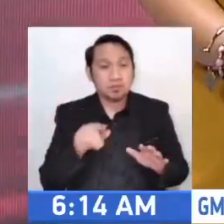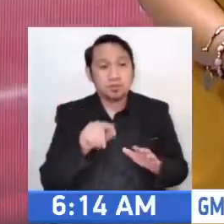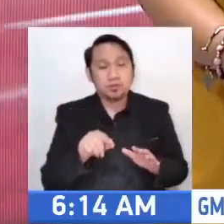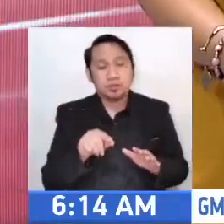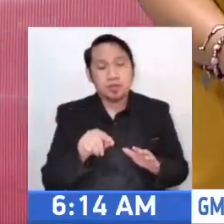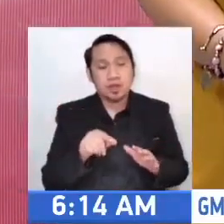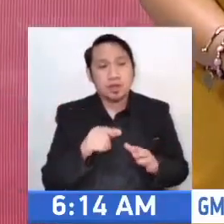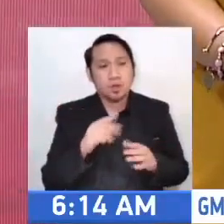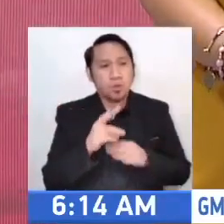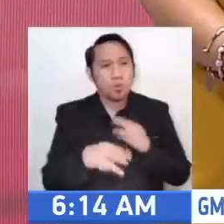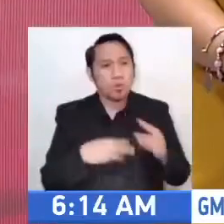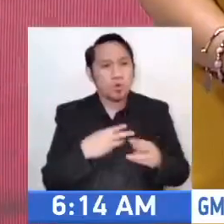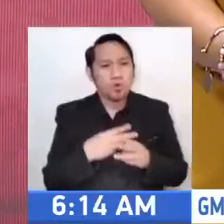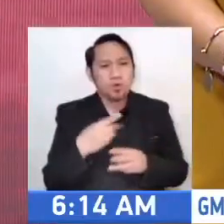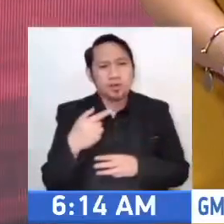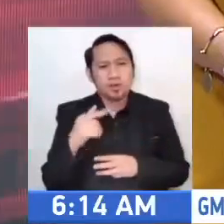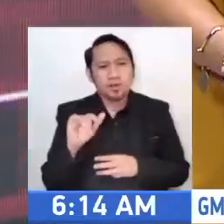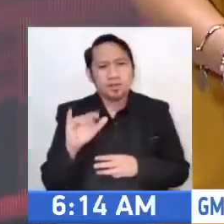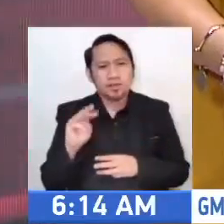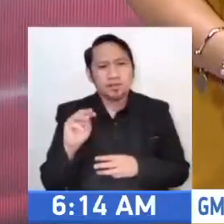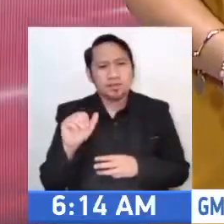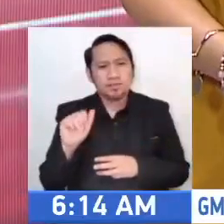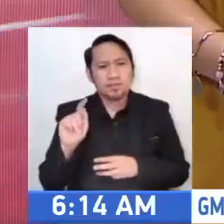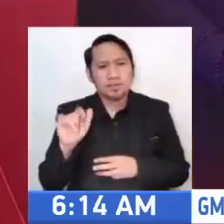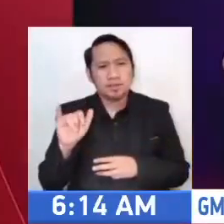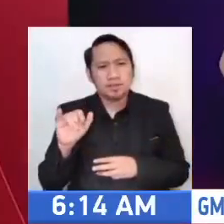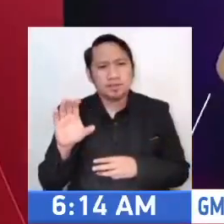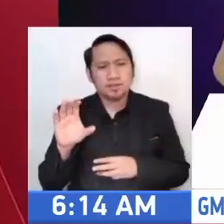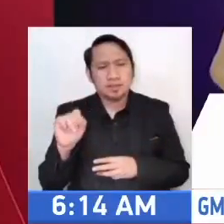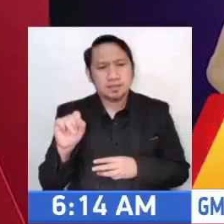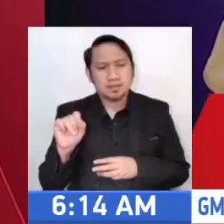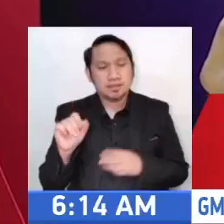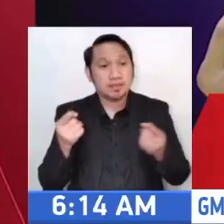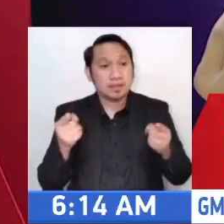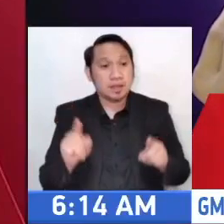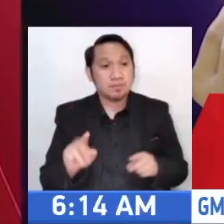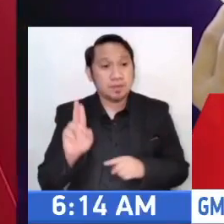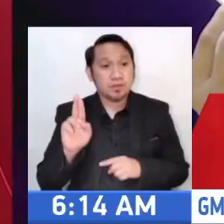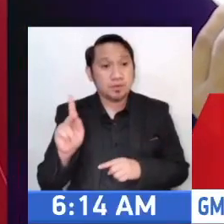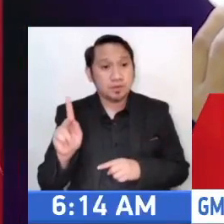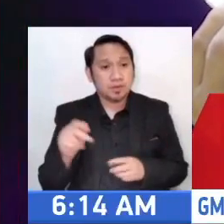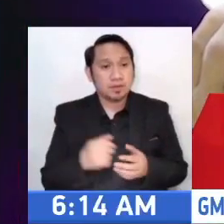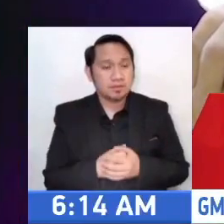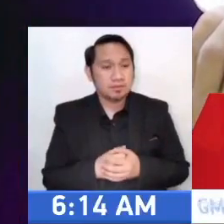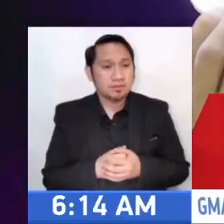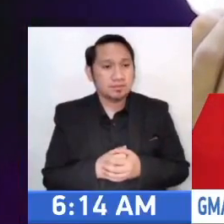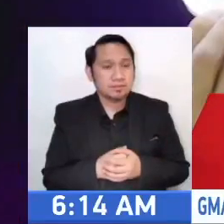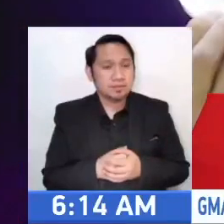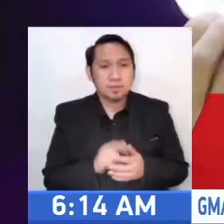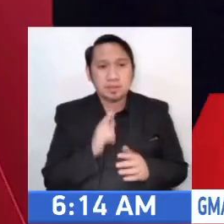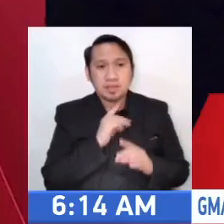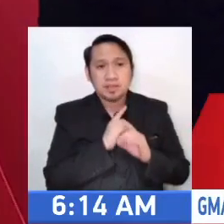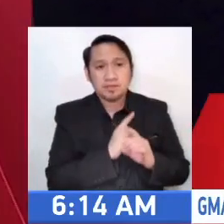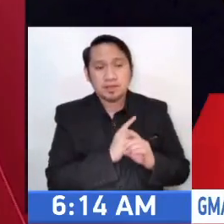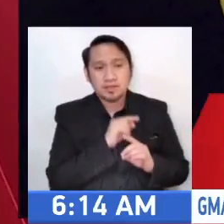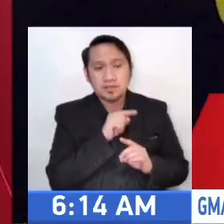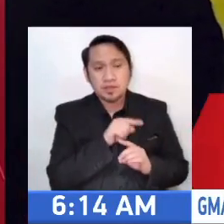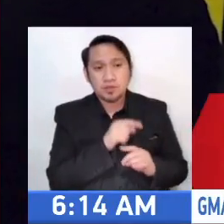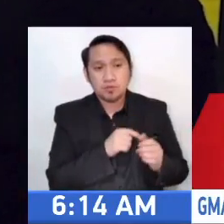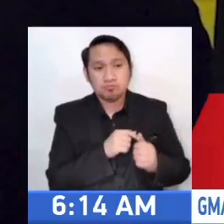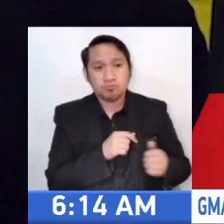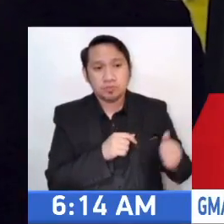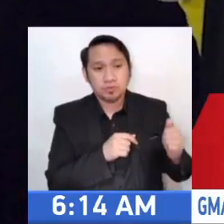na ginanap sa Liverpool, United Kingdom. Hindi man nadepensahan ang kanyang world title, naka-silver medal pa rin si Yulo sa men's